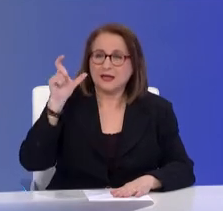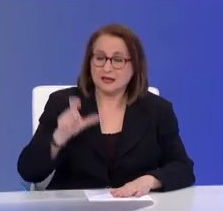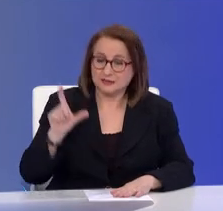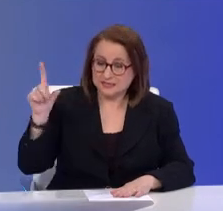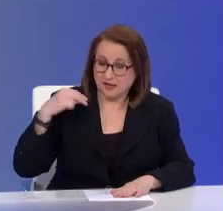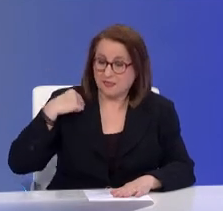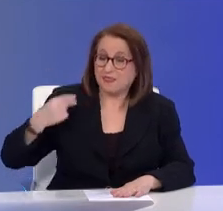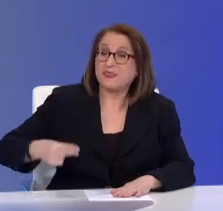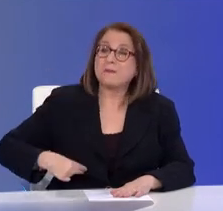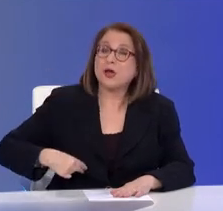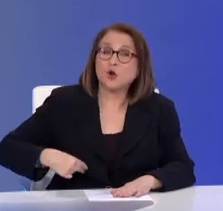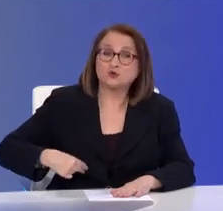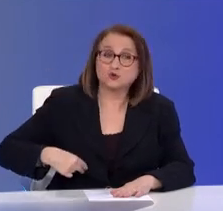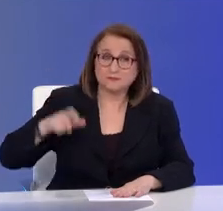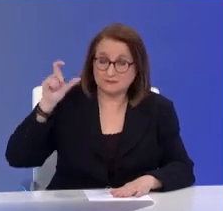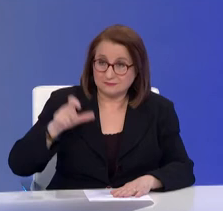δήμαρχος